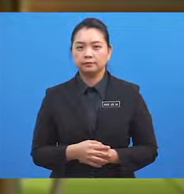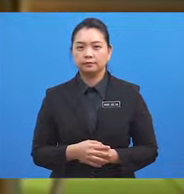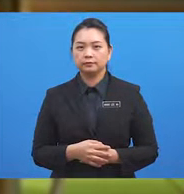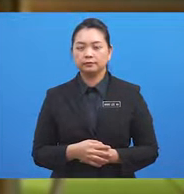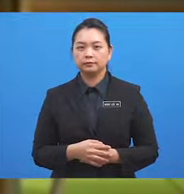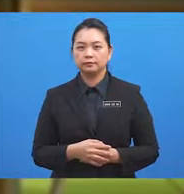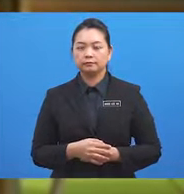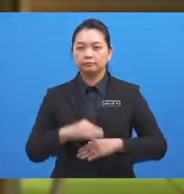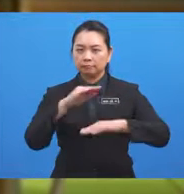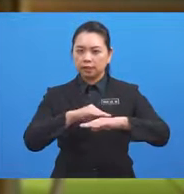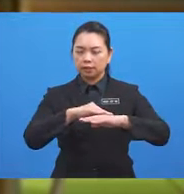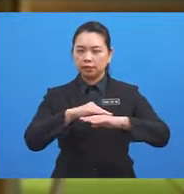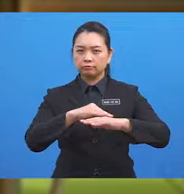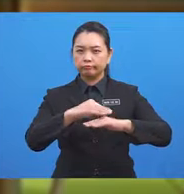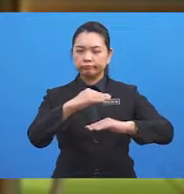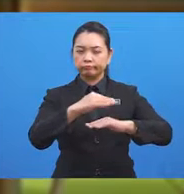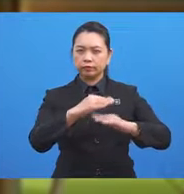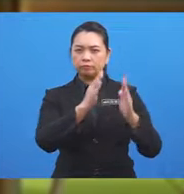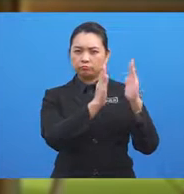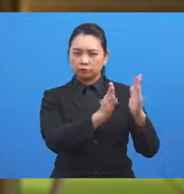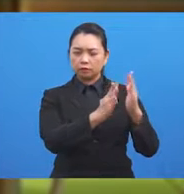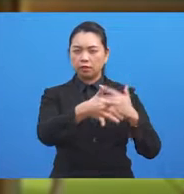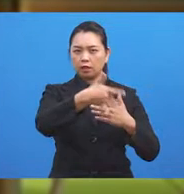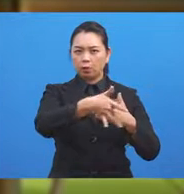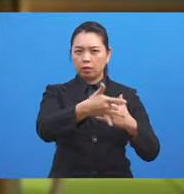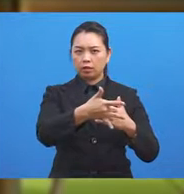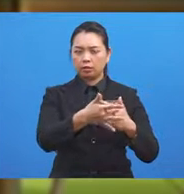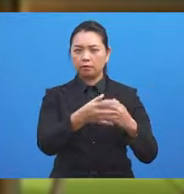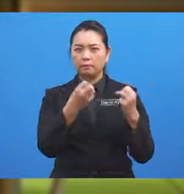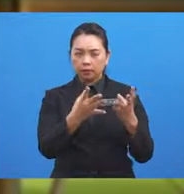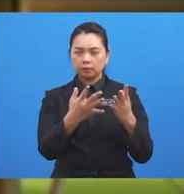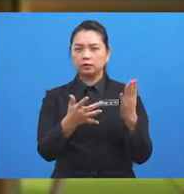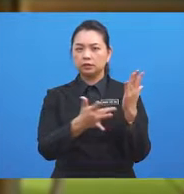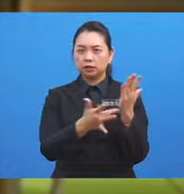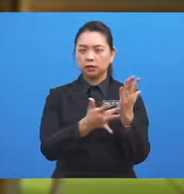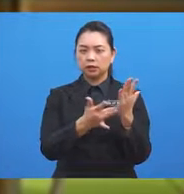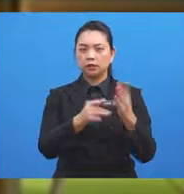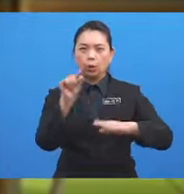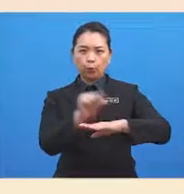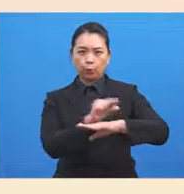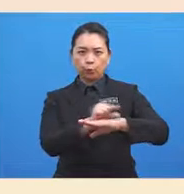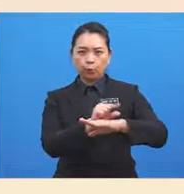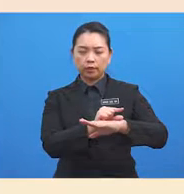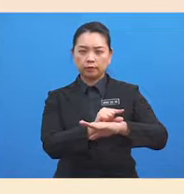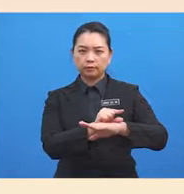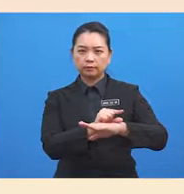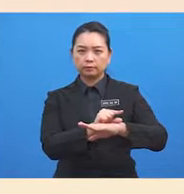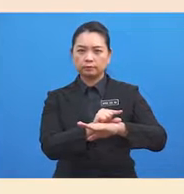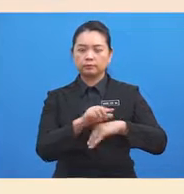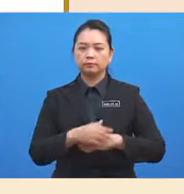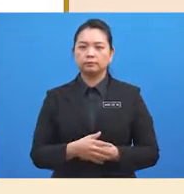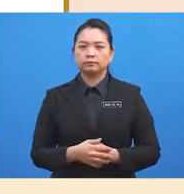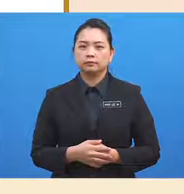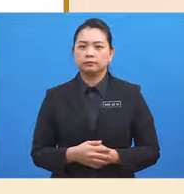Pada peringkat awal, kebanyakan pengetahuan teknikal dalam pembinaan menggunakan